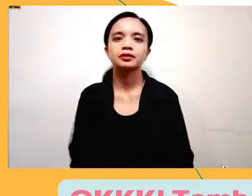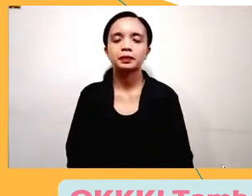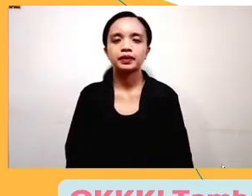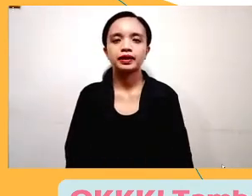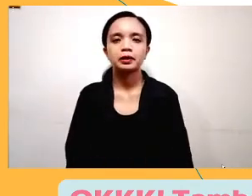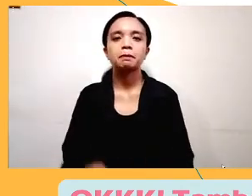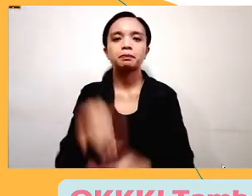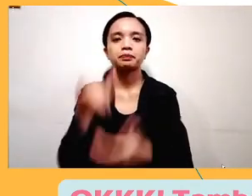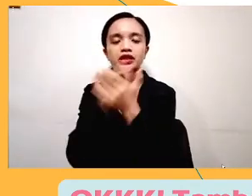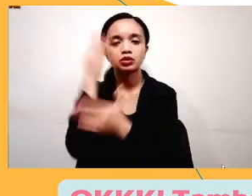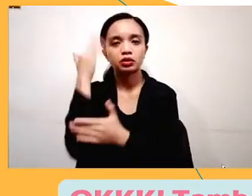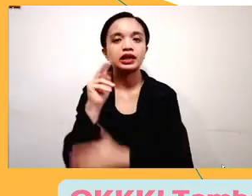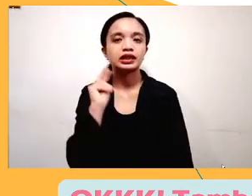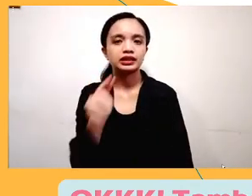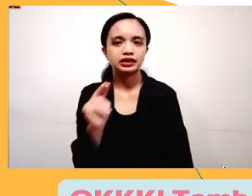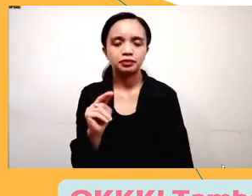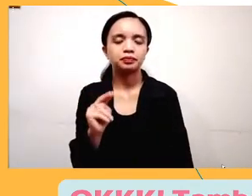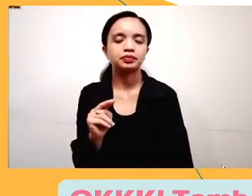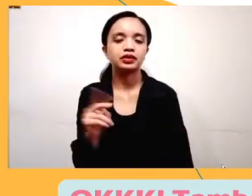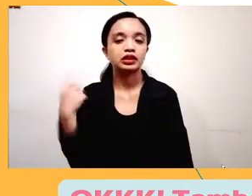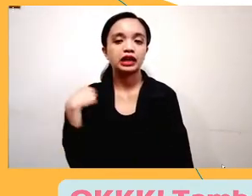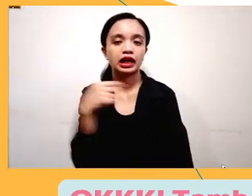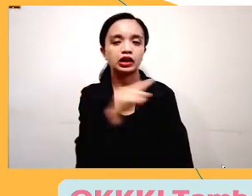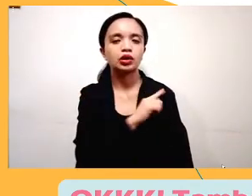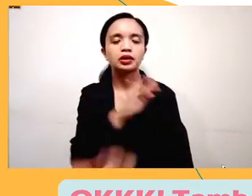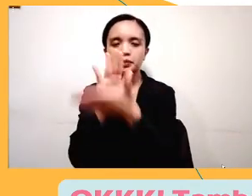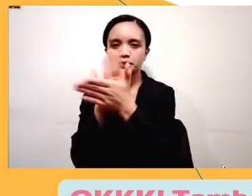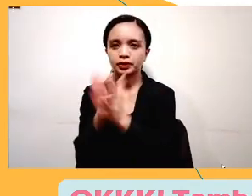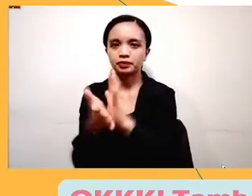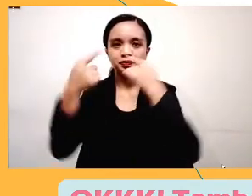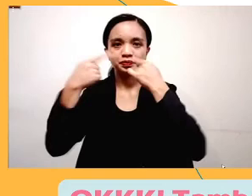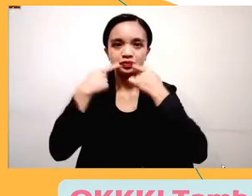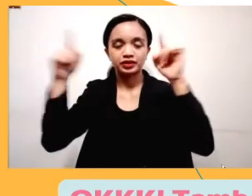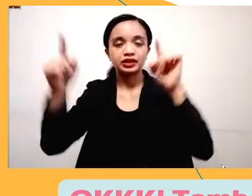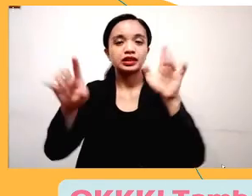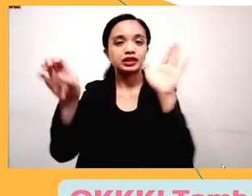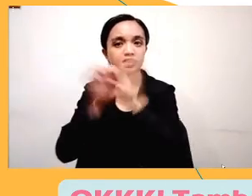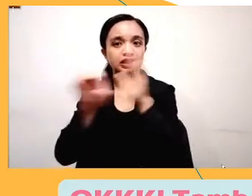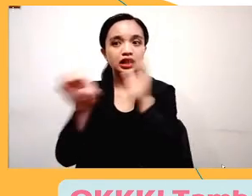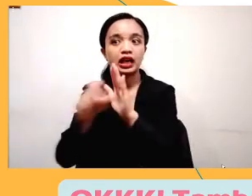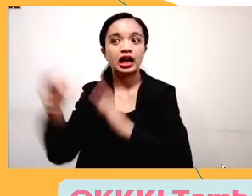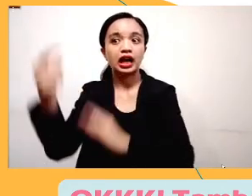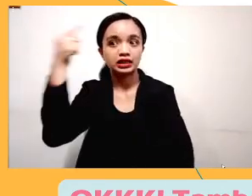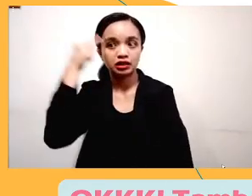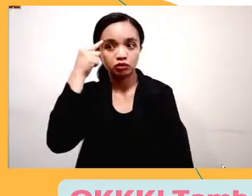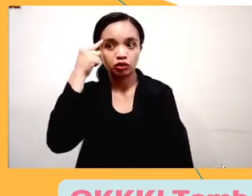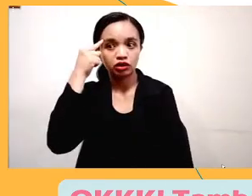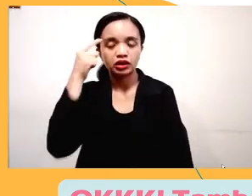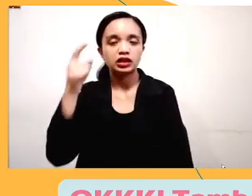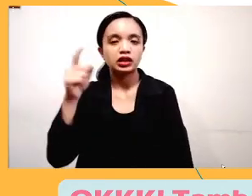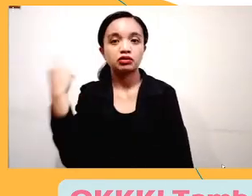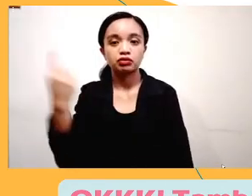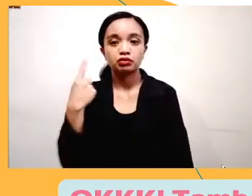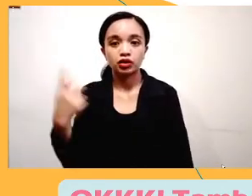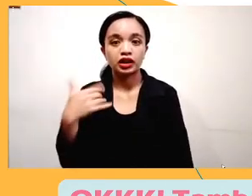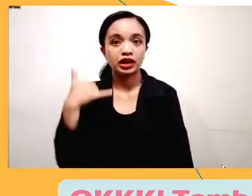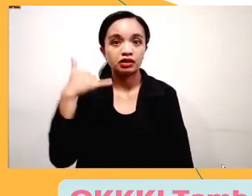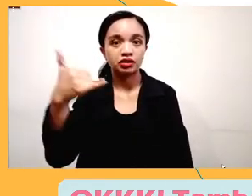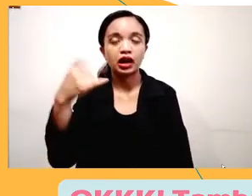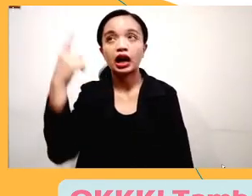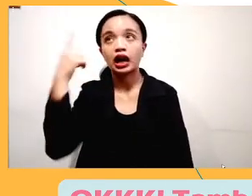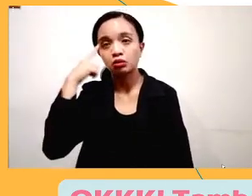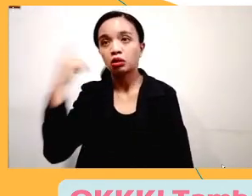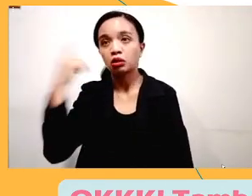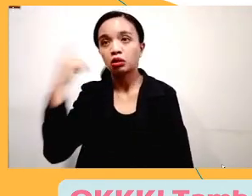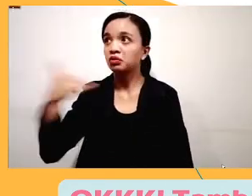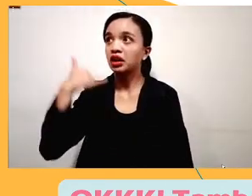kailangan din natin yon para tayo ay umunlad. Kasi kung ang akala mo, alam mo na, at forever, at ang alam mo ay forever na